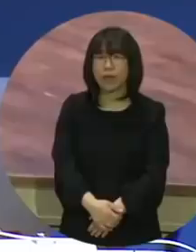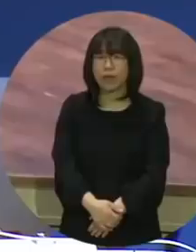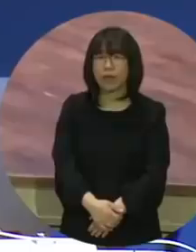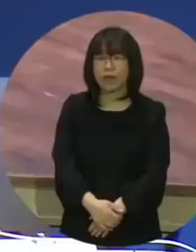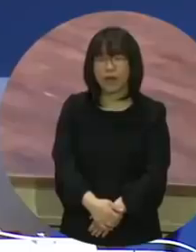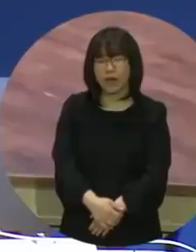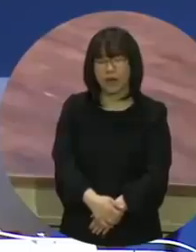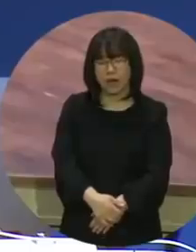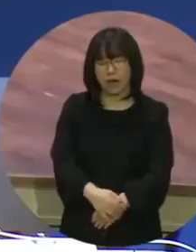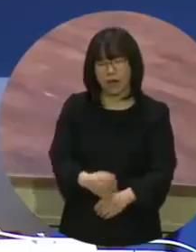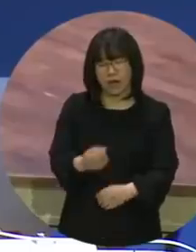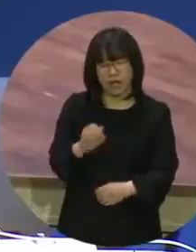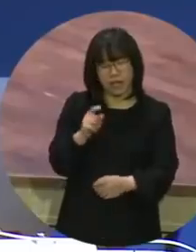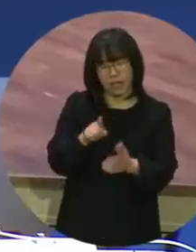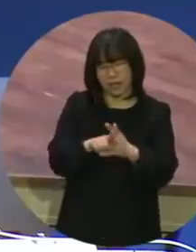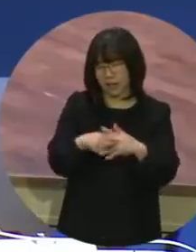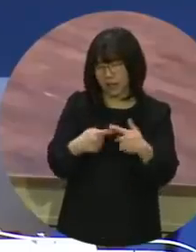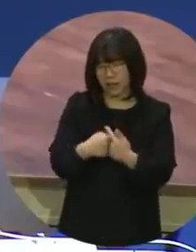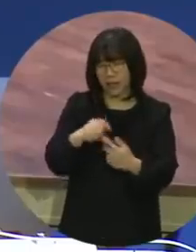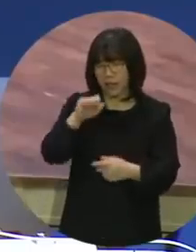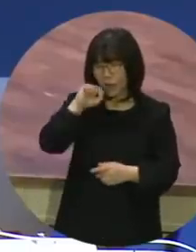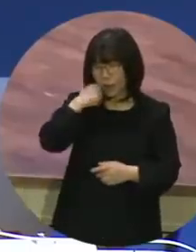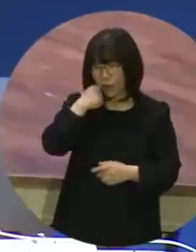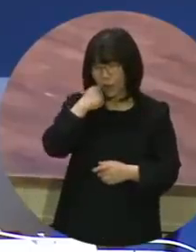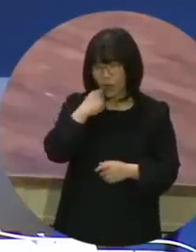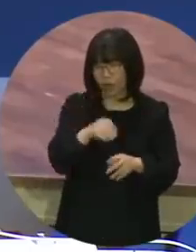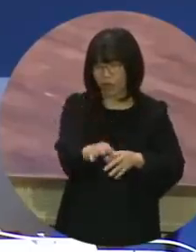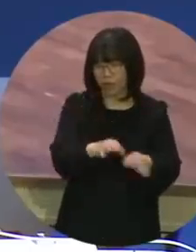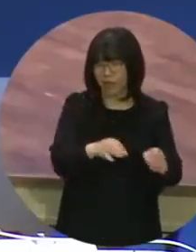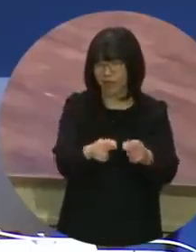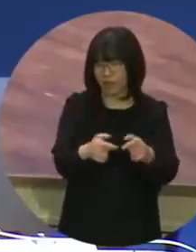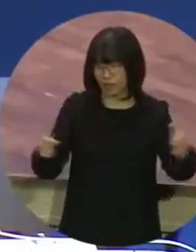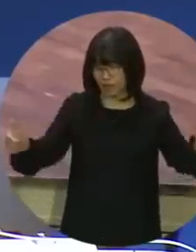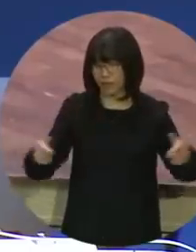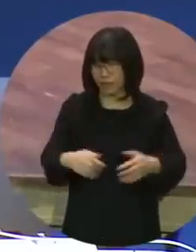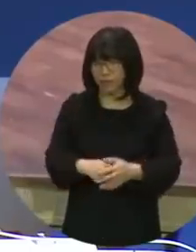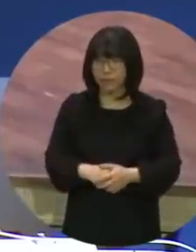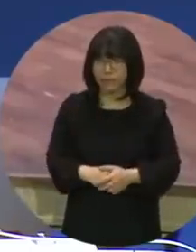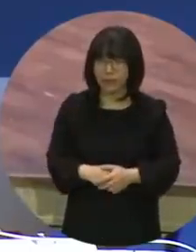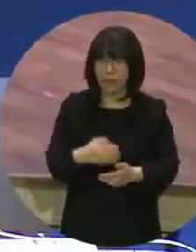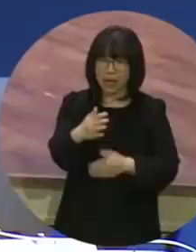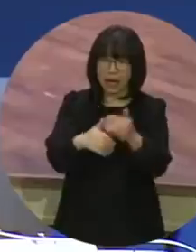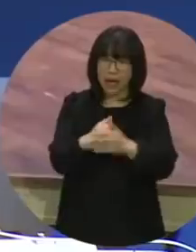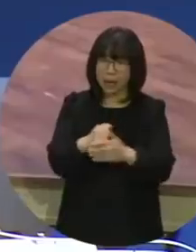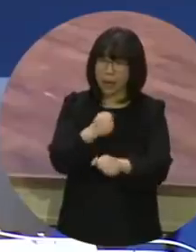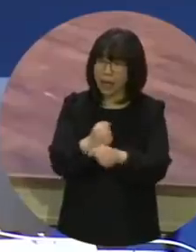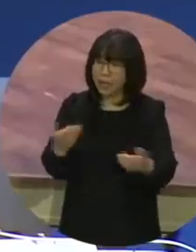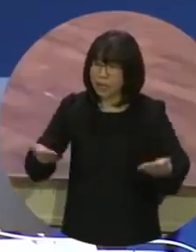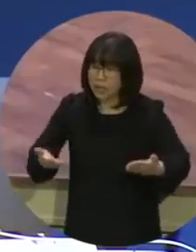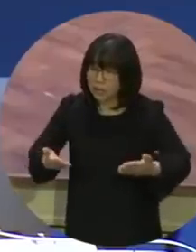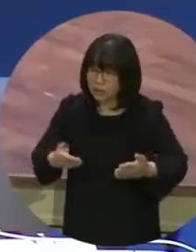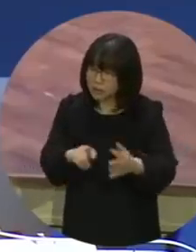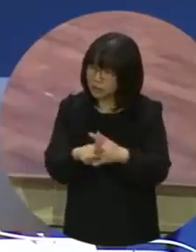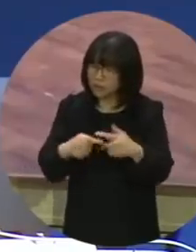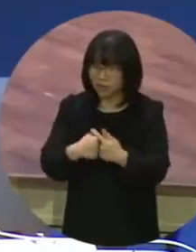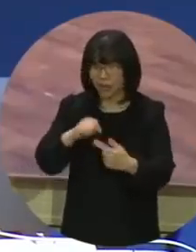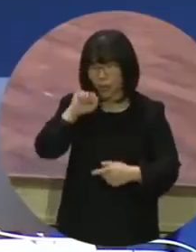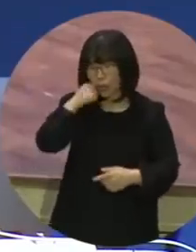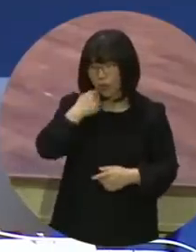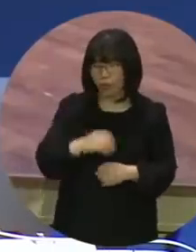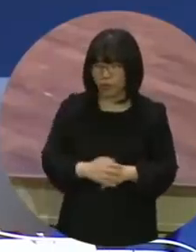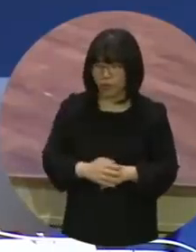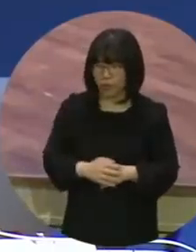초이성적 기적을 일으키신다고. 아시겠어요? 하나님이 하시면 이해할 수 없어요. 묵고 있더만 떡다 5천명